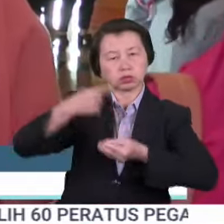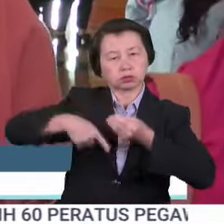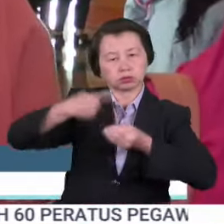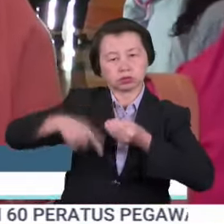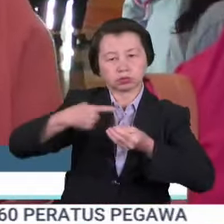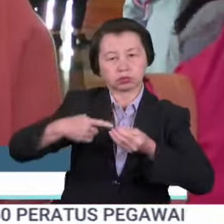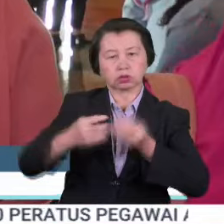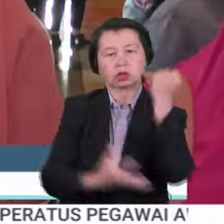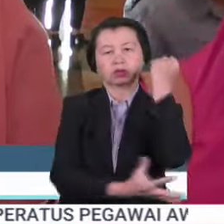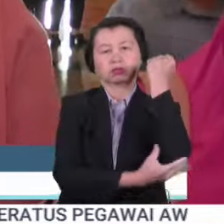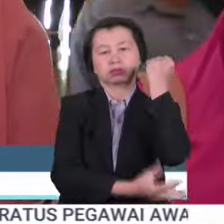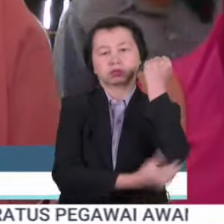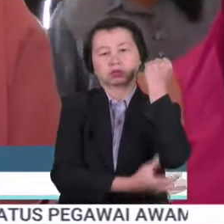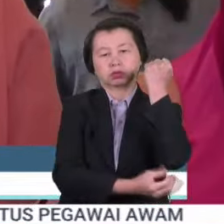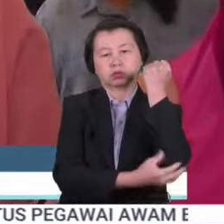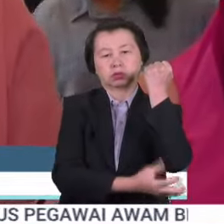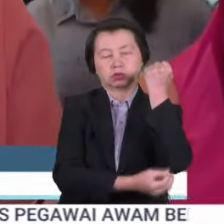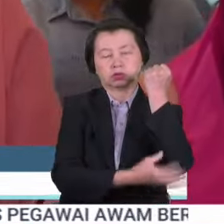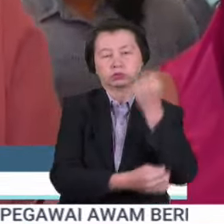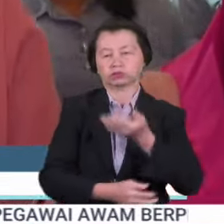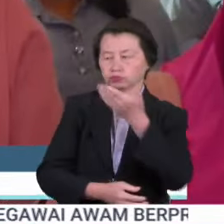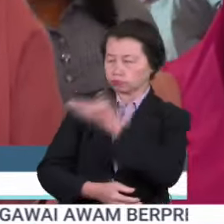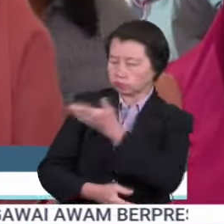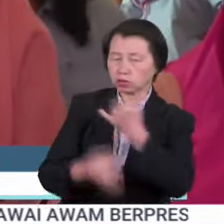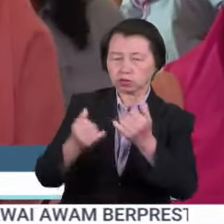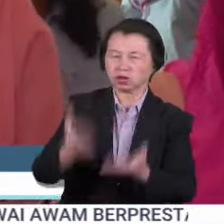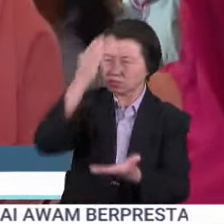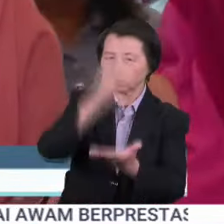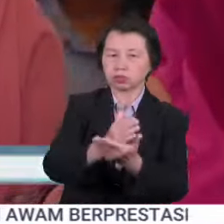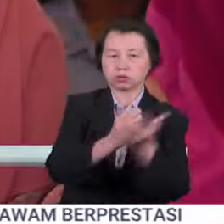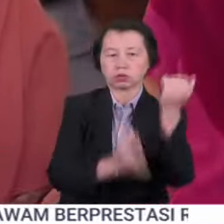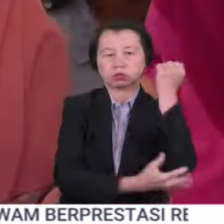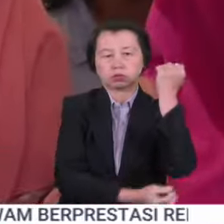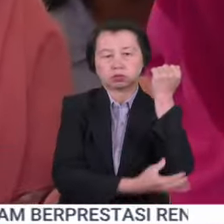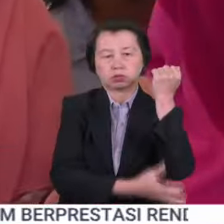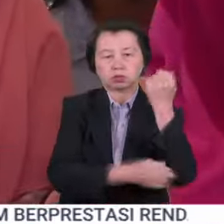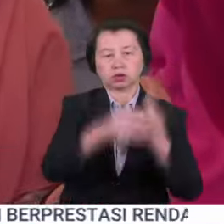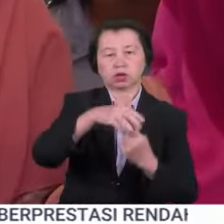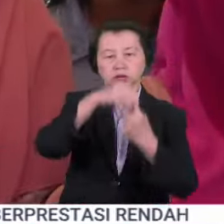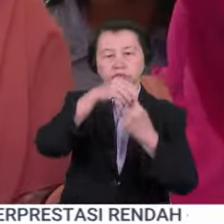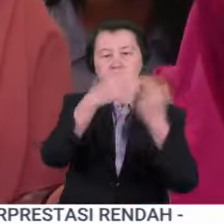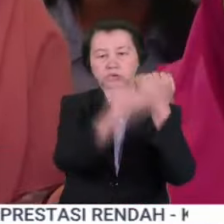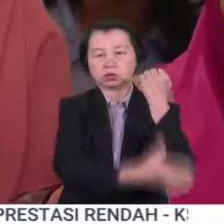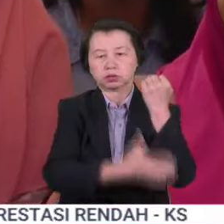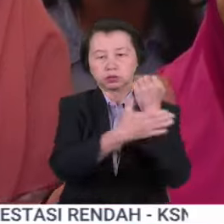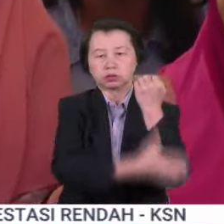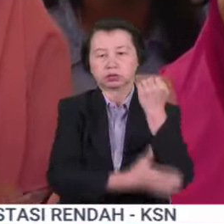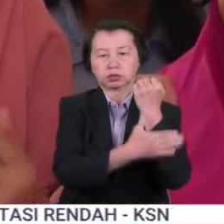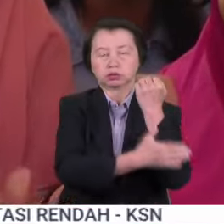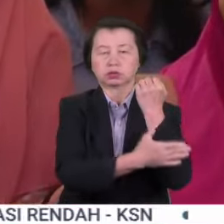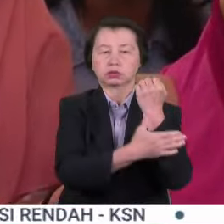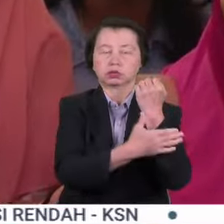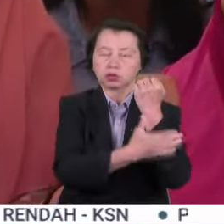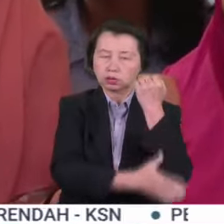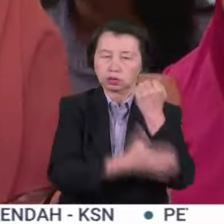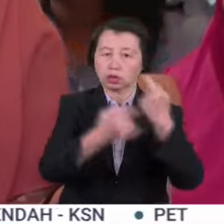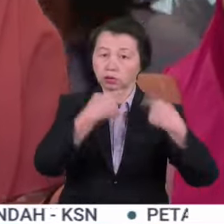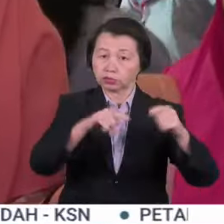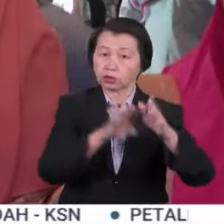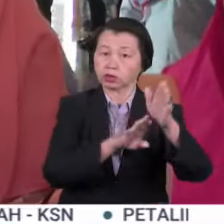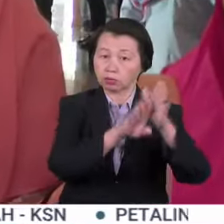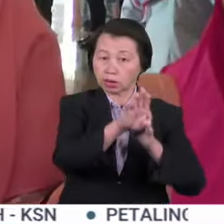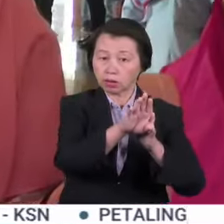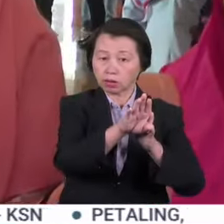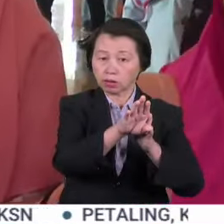tentang kemiskinan, di mana beliau ingin menoktahkan kemiskinan terutama di negara-negara yang sedang